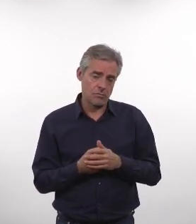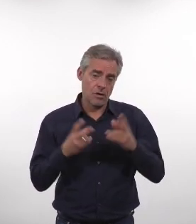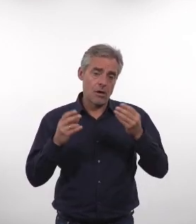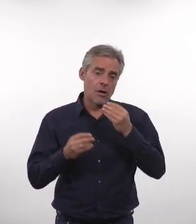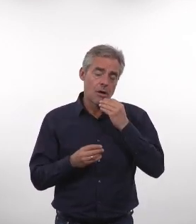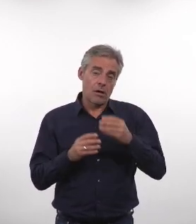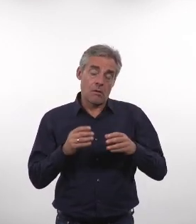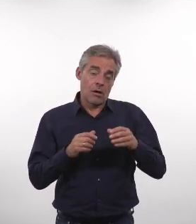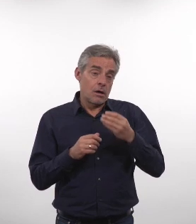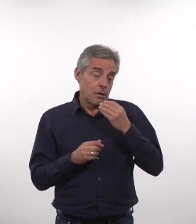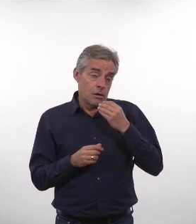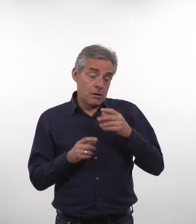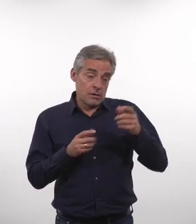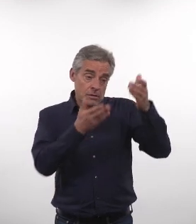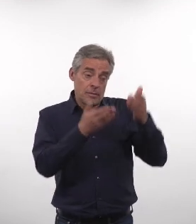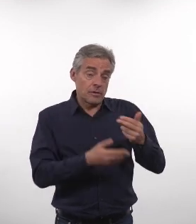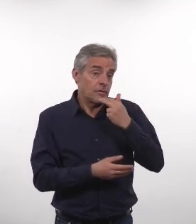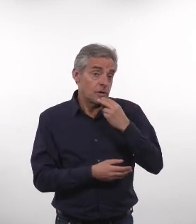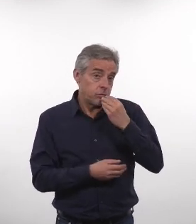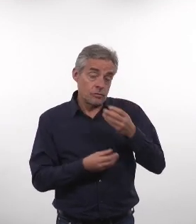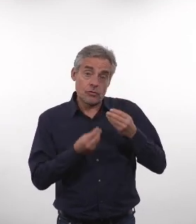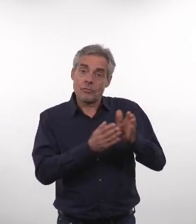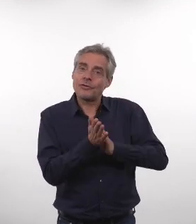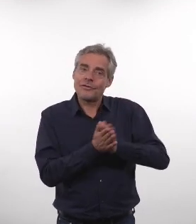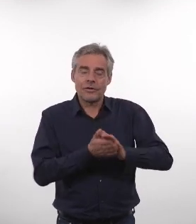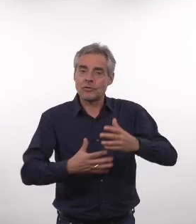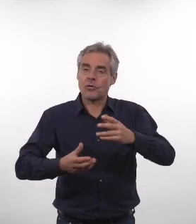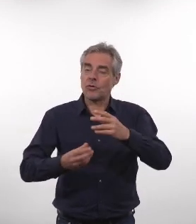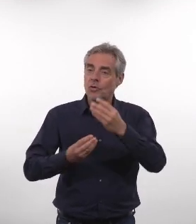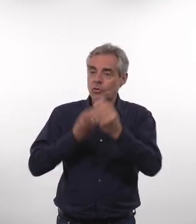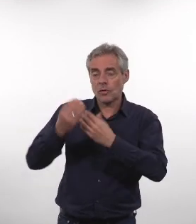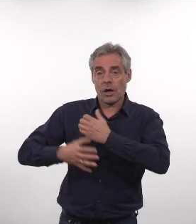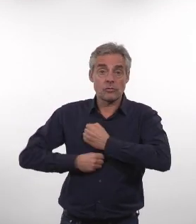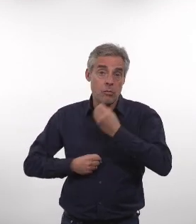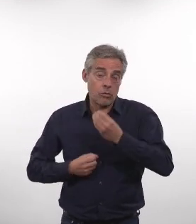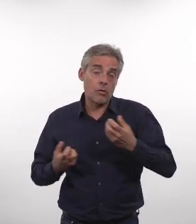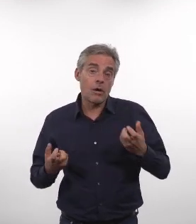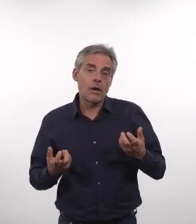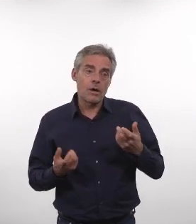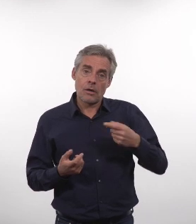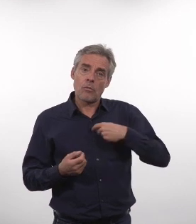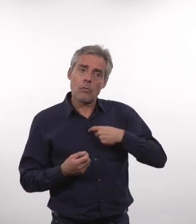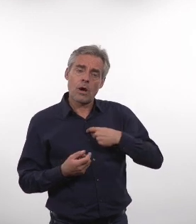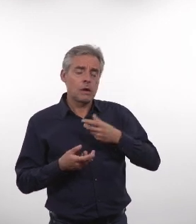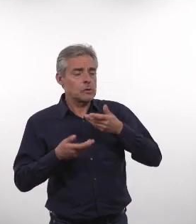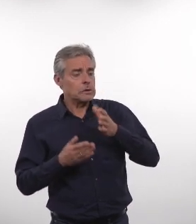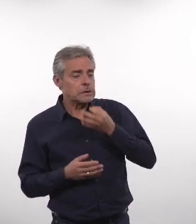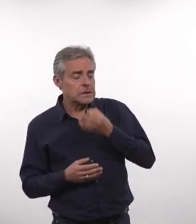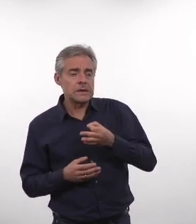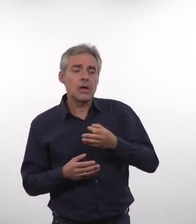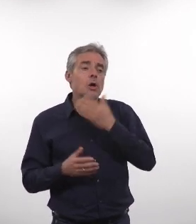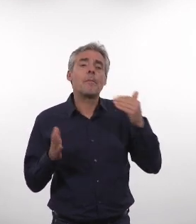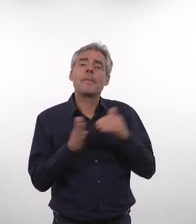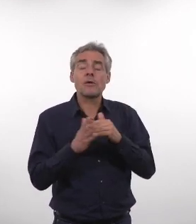bon à partir du moment où il est efficace pour la personne, c'est-à-dire que ça va la motiver à faire quelque chose. C'est pas à nous de hiérarchiser les renforçateurs, c'est